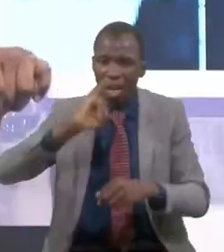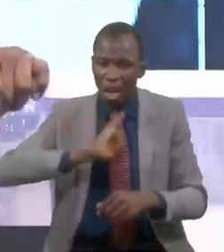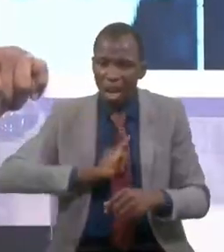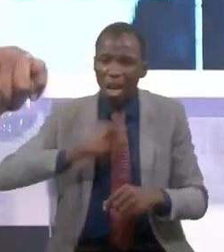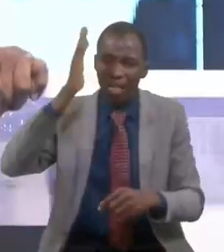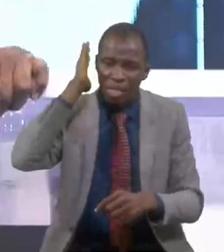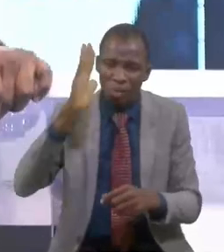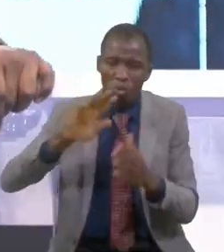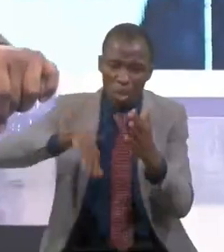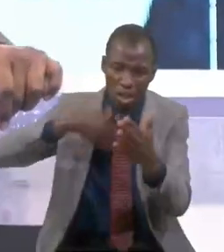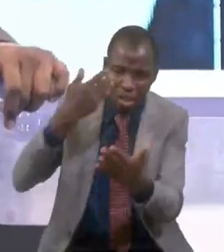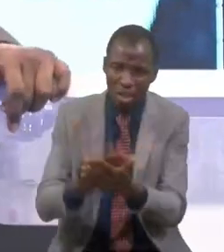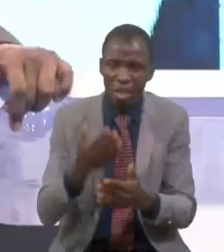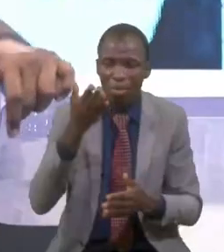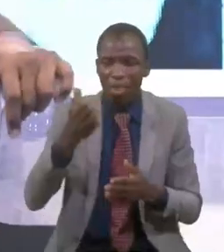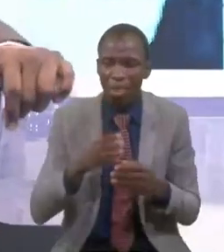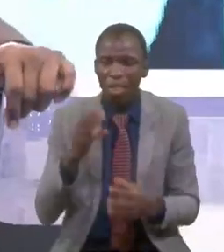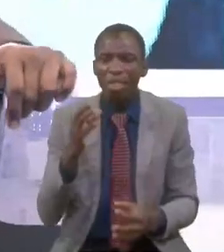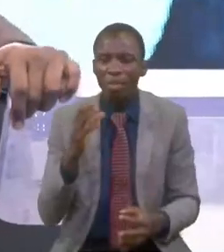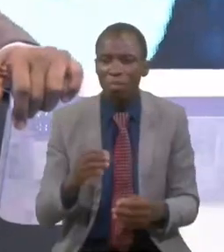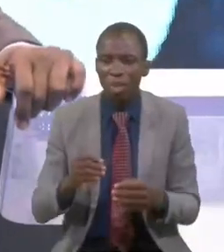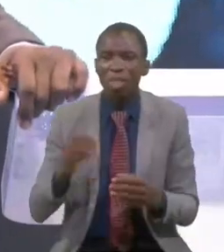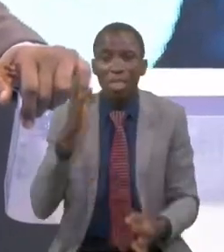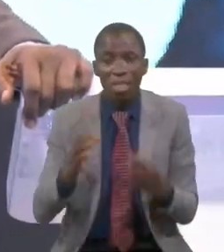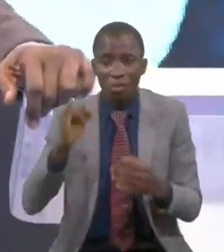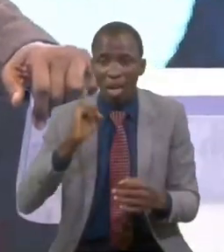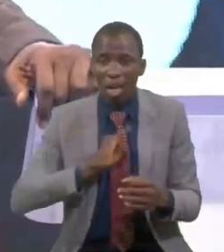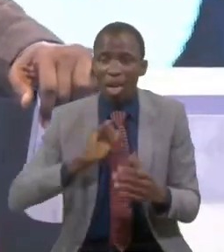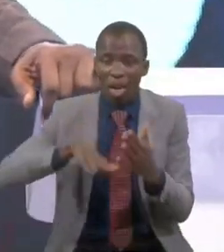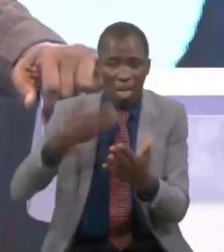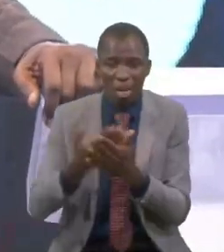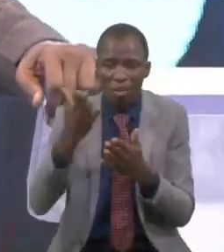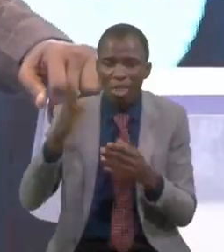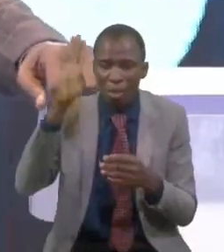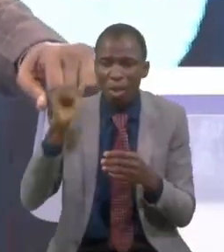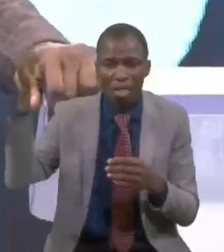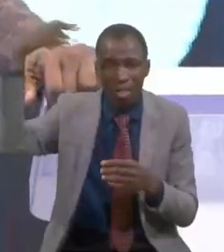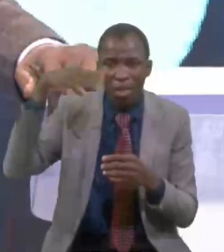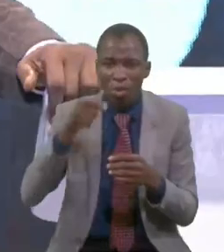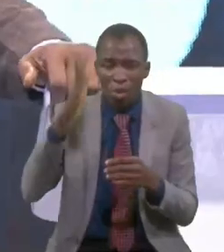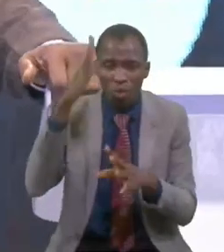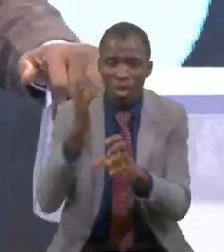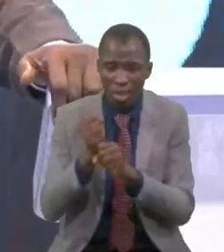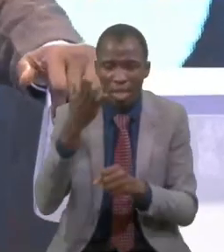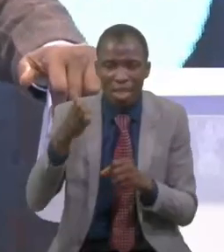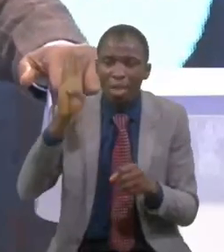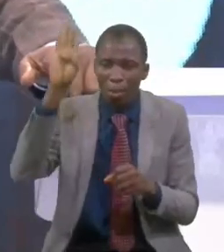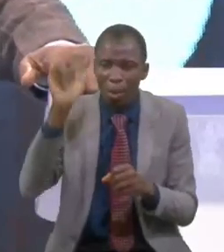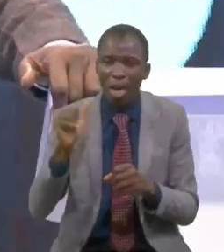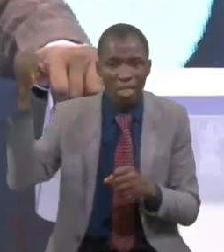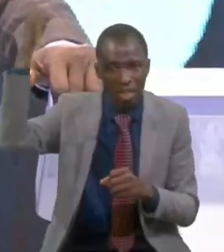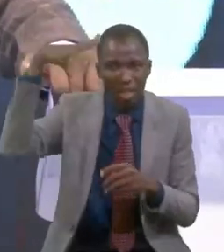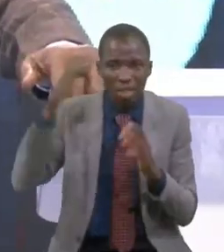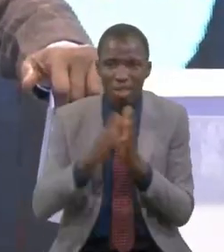par la grâce si je peux aller là-bas par la grâce vous irez là-bas par la grâce et cette